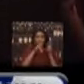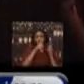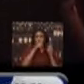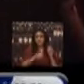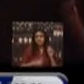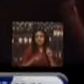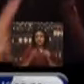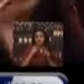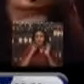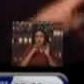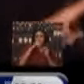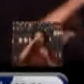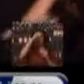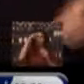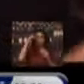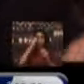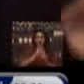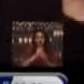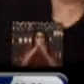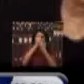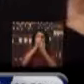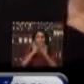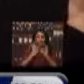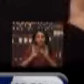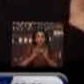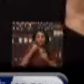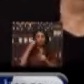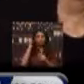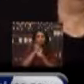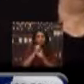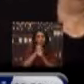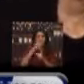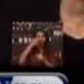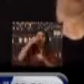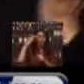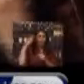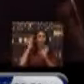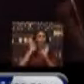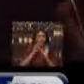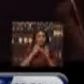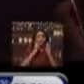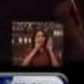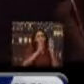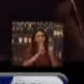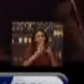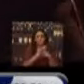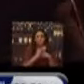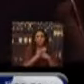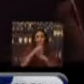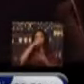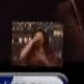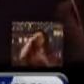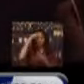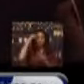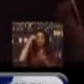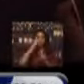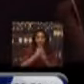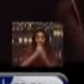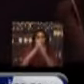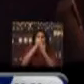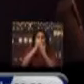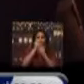جدا في جبهه انقاذ. ايه ده؟ هم اللي عايزين انقاذ؟ يعني انا مش شايفه ان قايمين